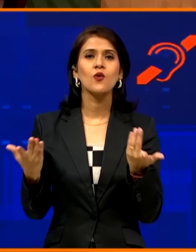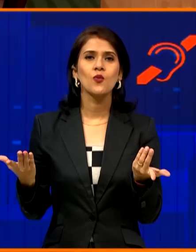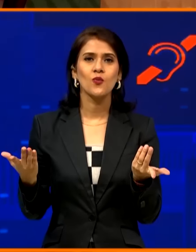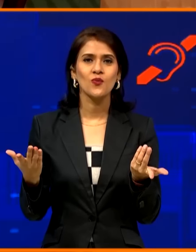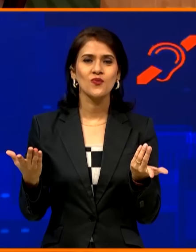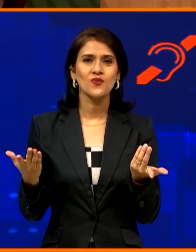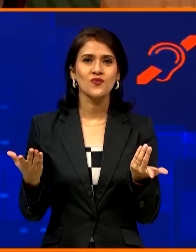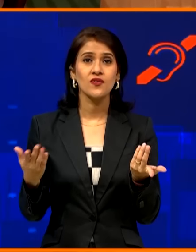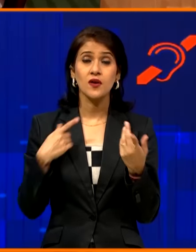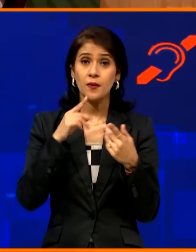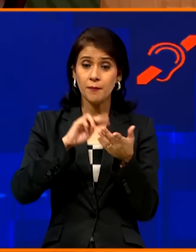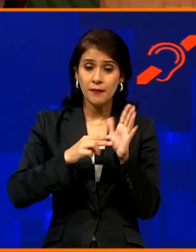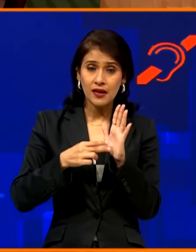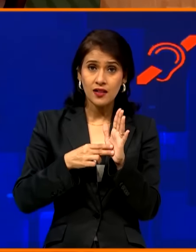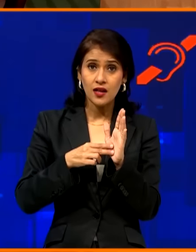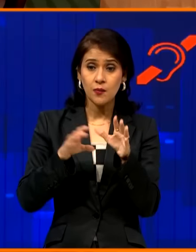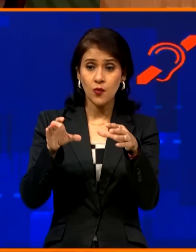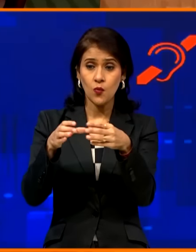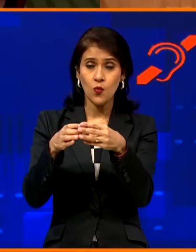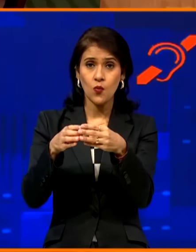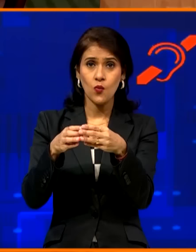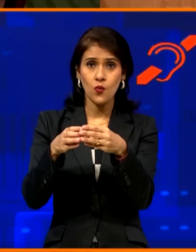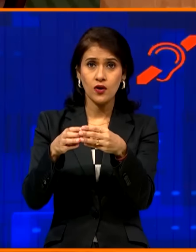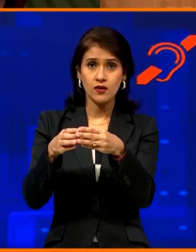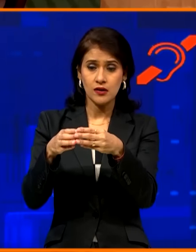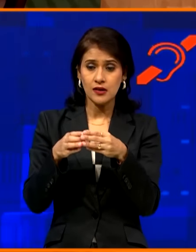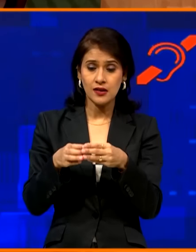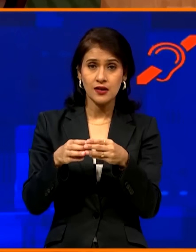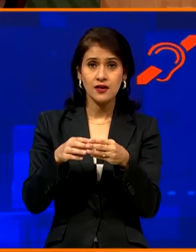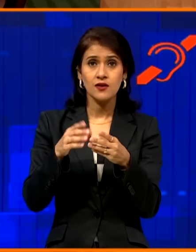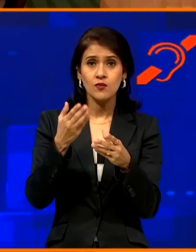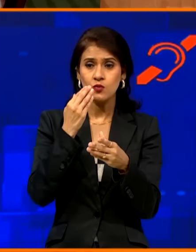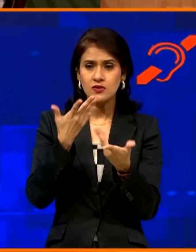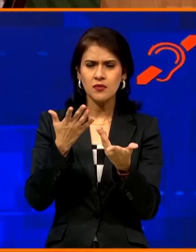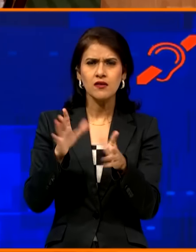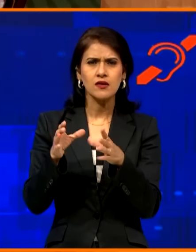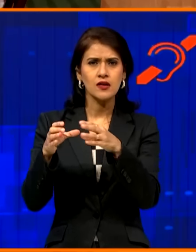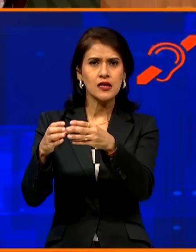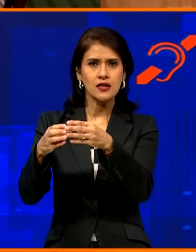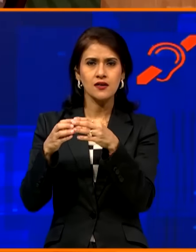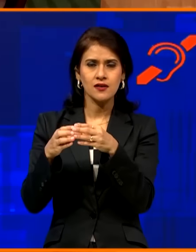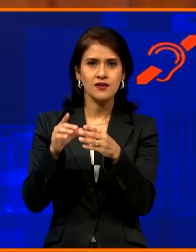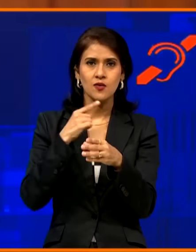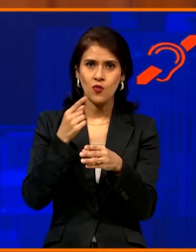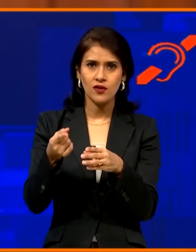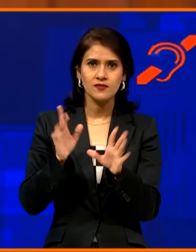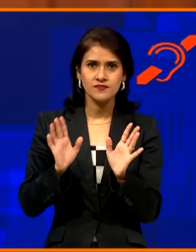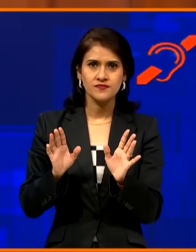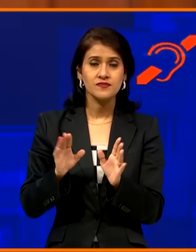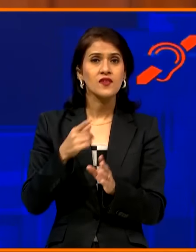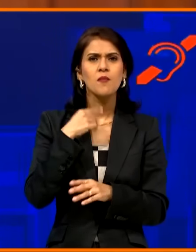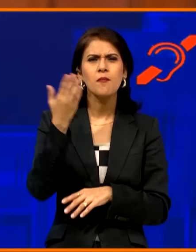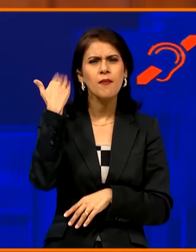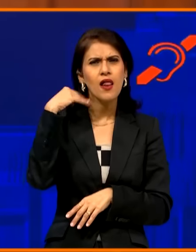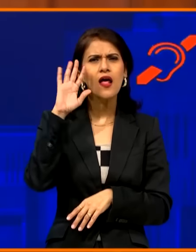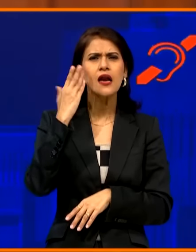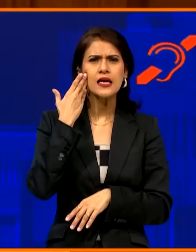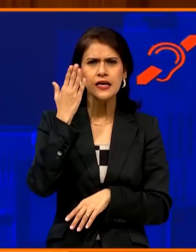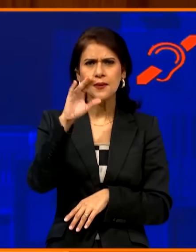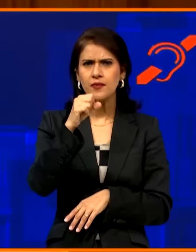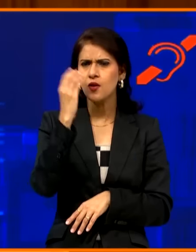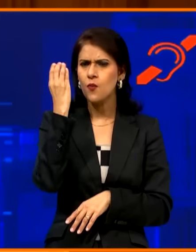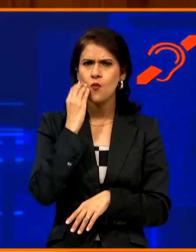वर्ग विशेष को आपने कट गड़े में खड़ा कर दिया है यहां तो आपको सिर्फ तो उस समय तो कम से कम नरेंद्र मोदी की सरकार नहीं थी